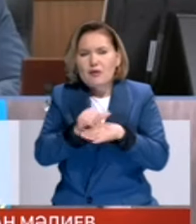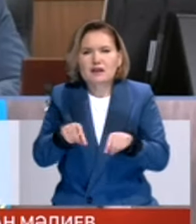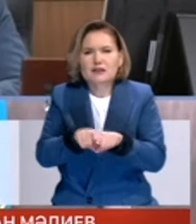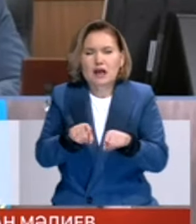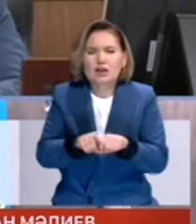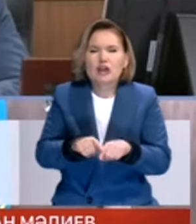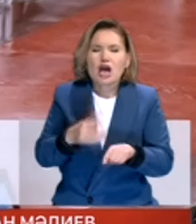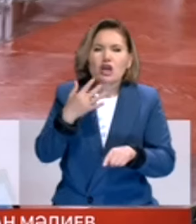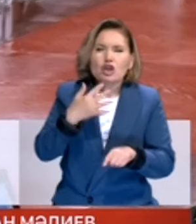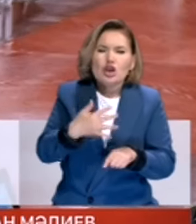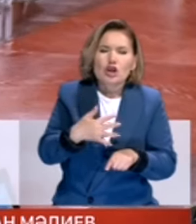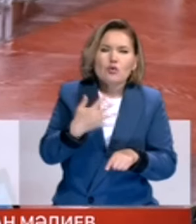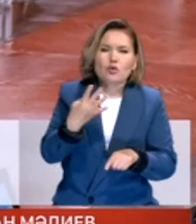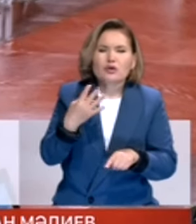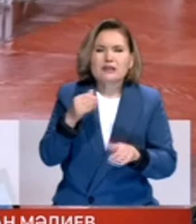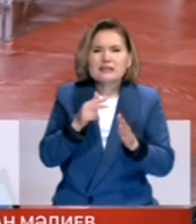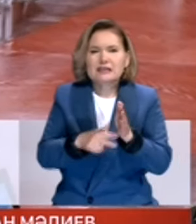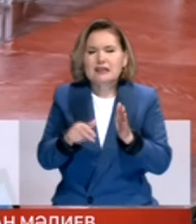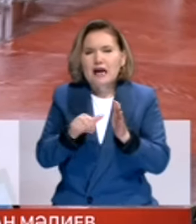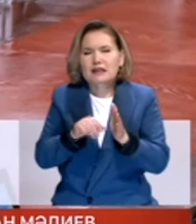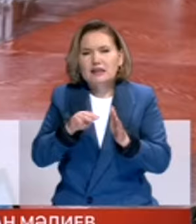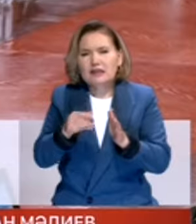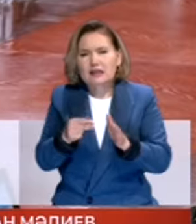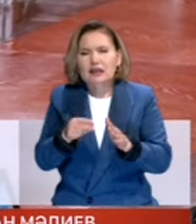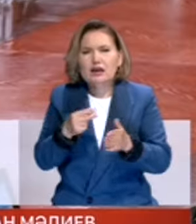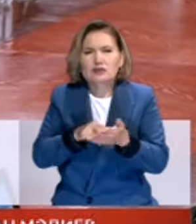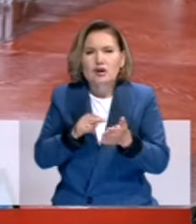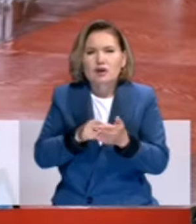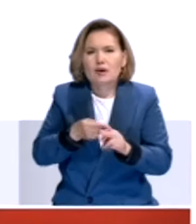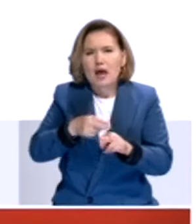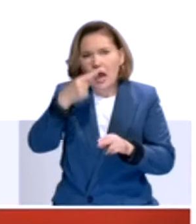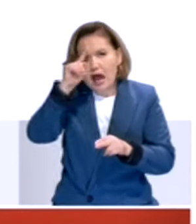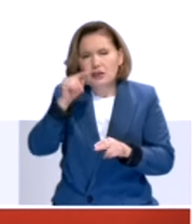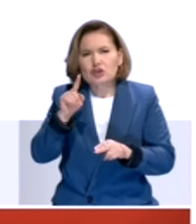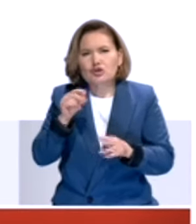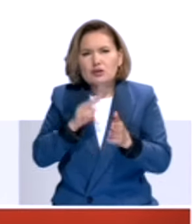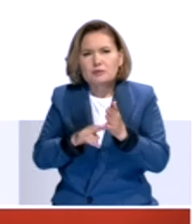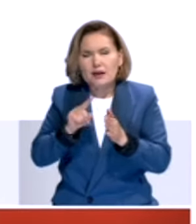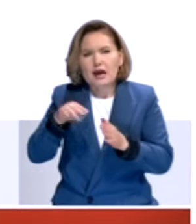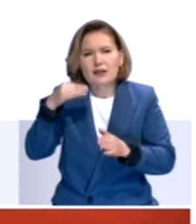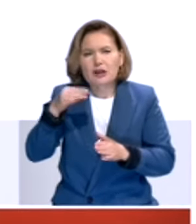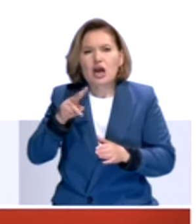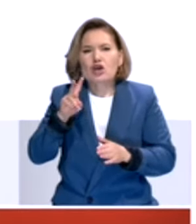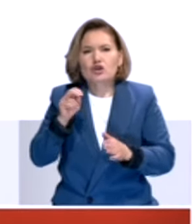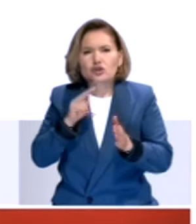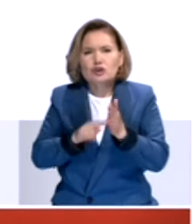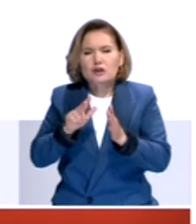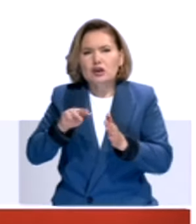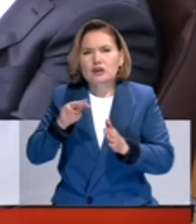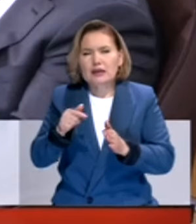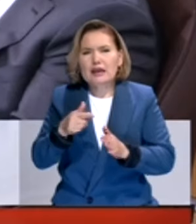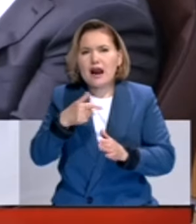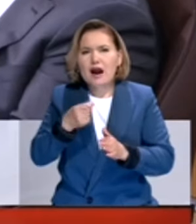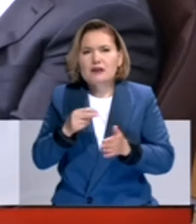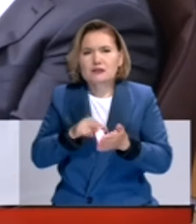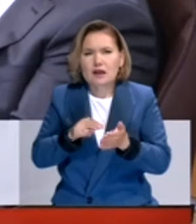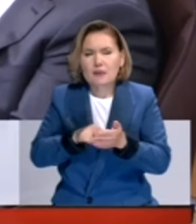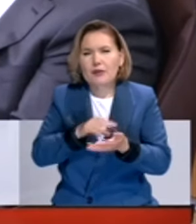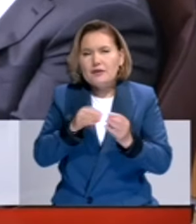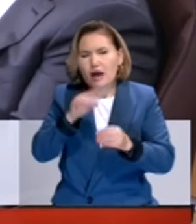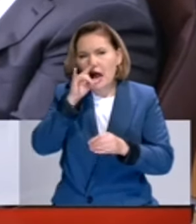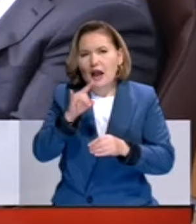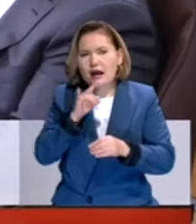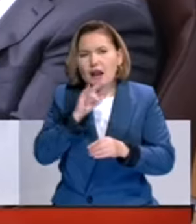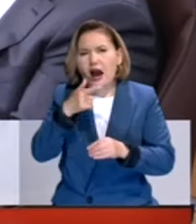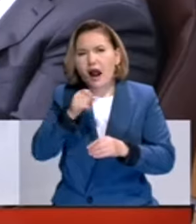теңгенің аралығында, ал Ресейде 132, Әзербайжанда 171, Тәжікстанда 273 теңге. Салдарынан